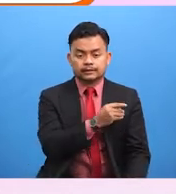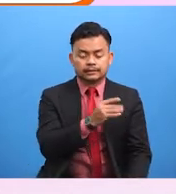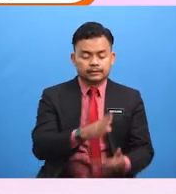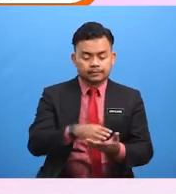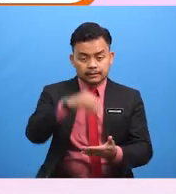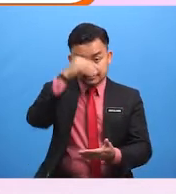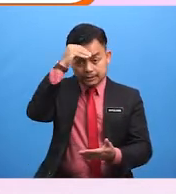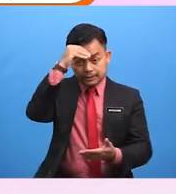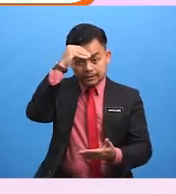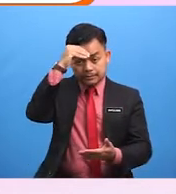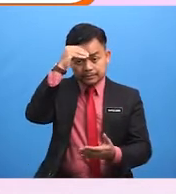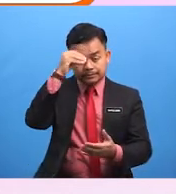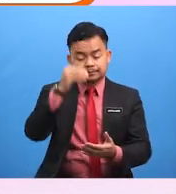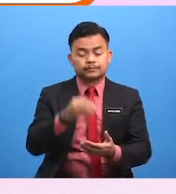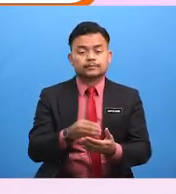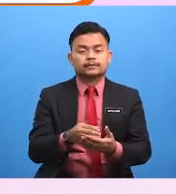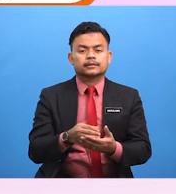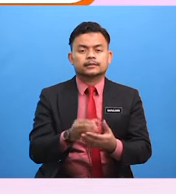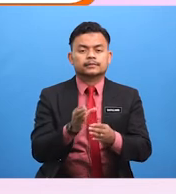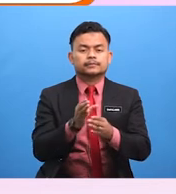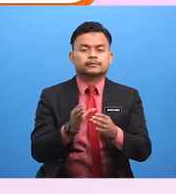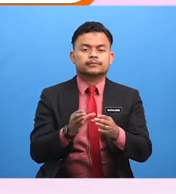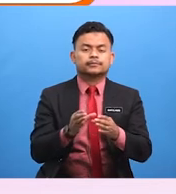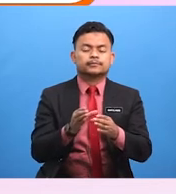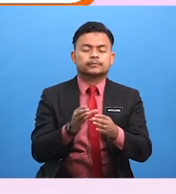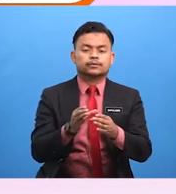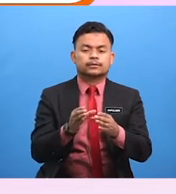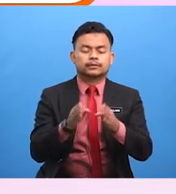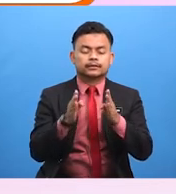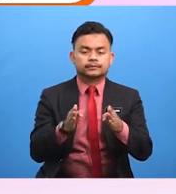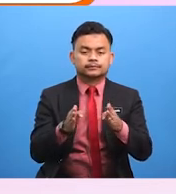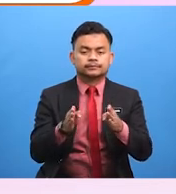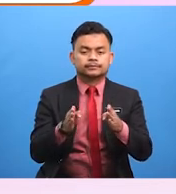menggunakan bongkah bentuk asas mengikut kegunaannya.